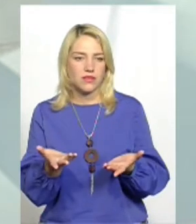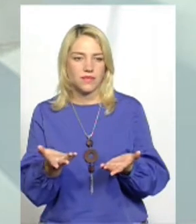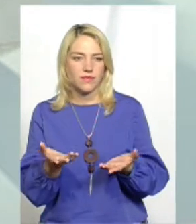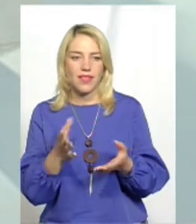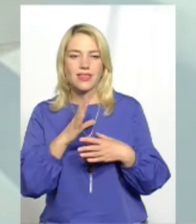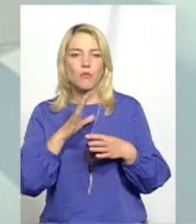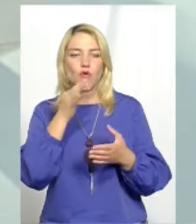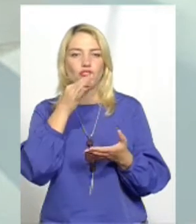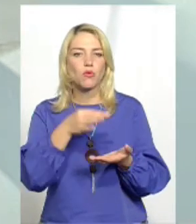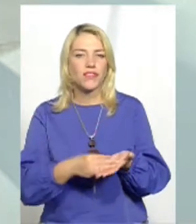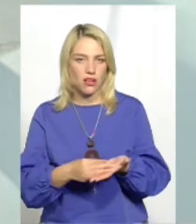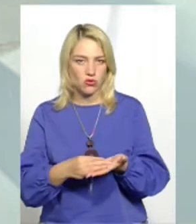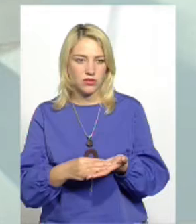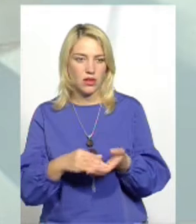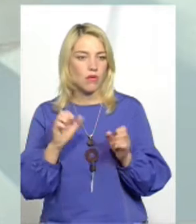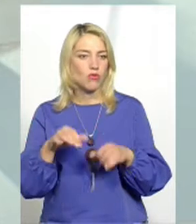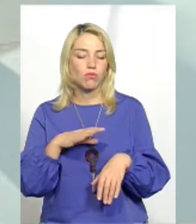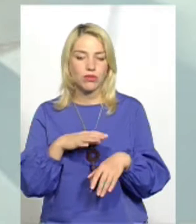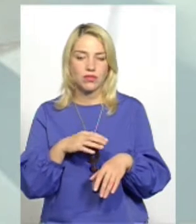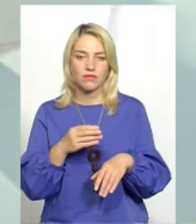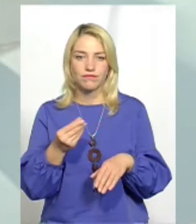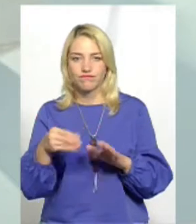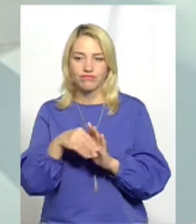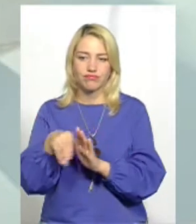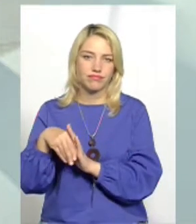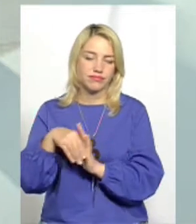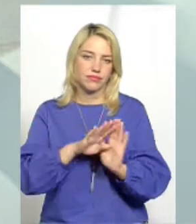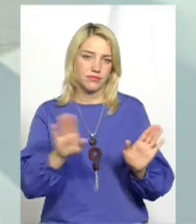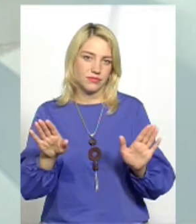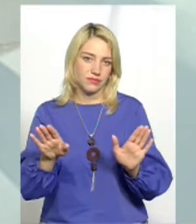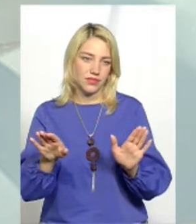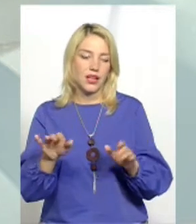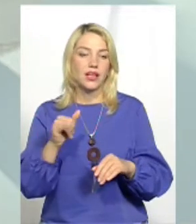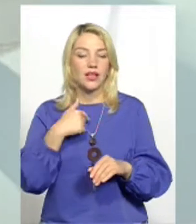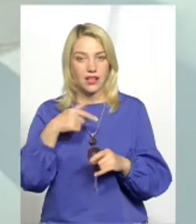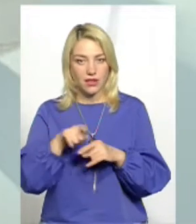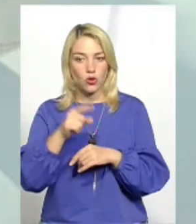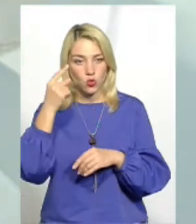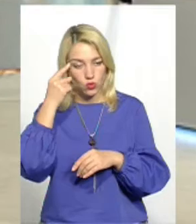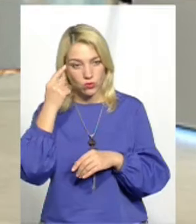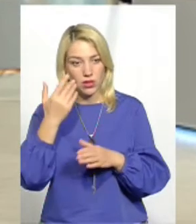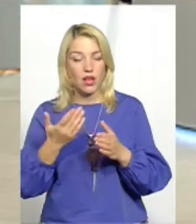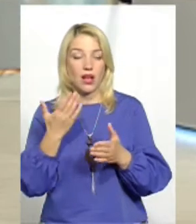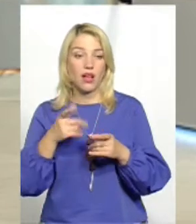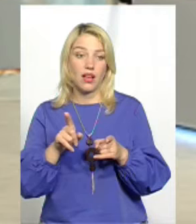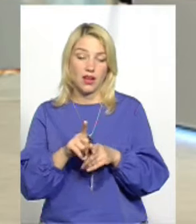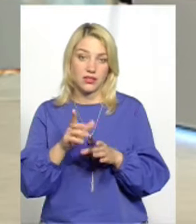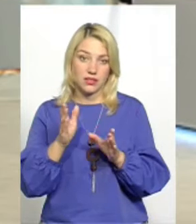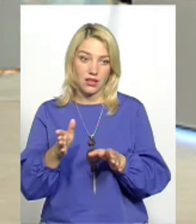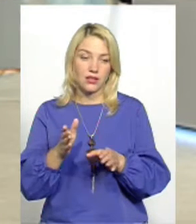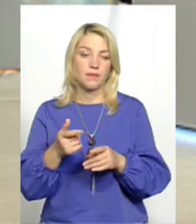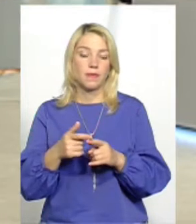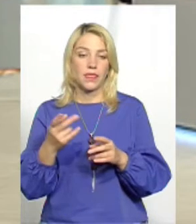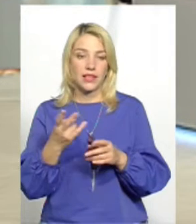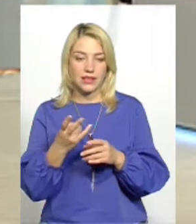не було відповідальності. Так? Можна було порішати питання. І я так думаю, що раз так, значить,